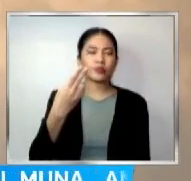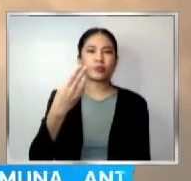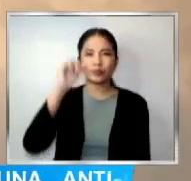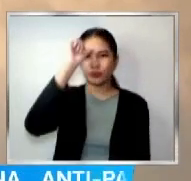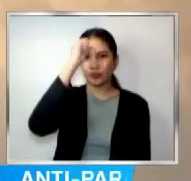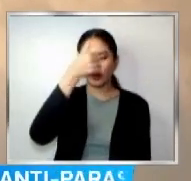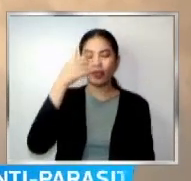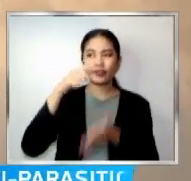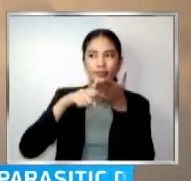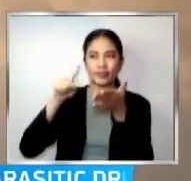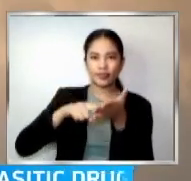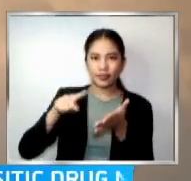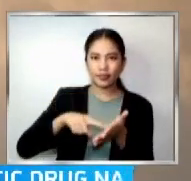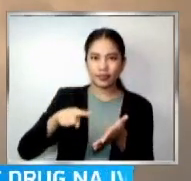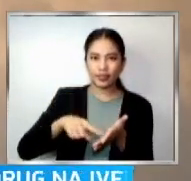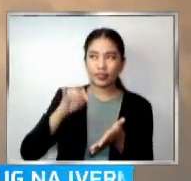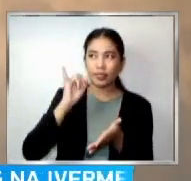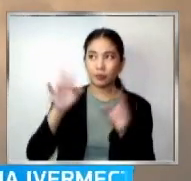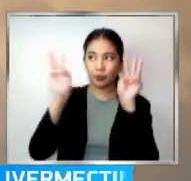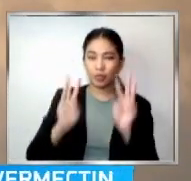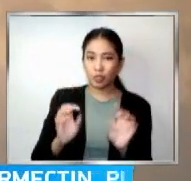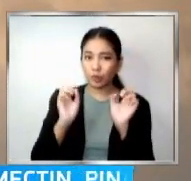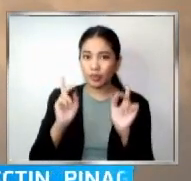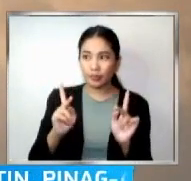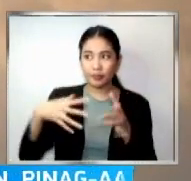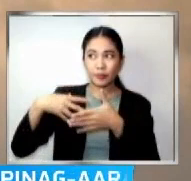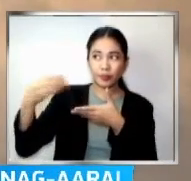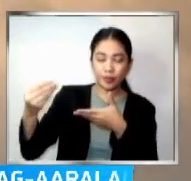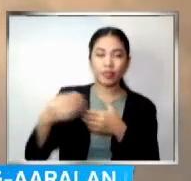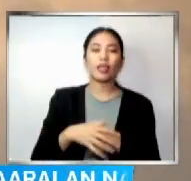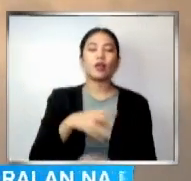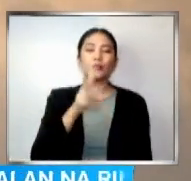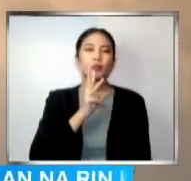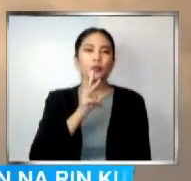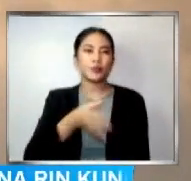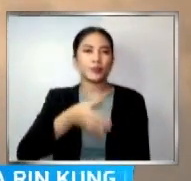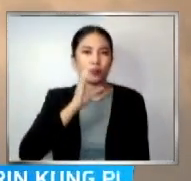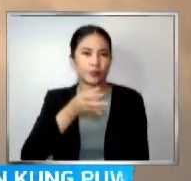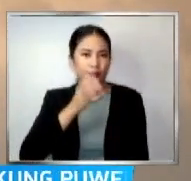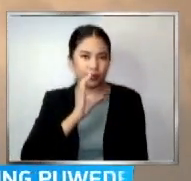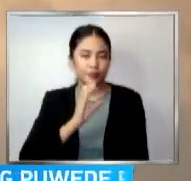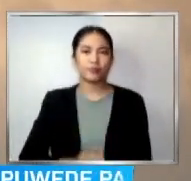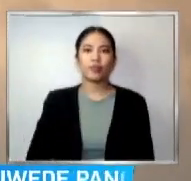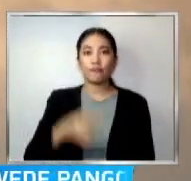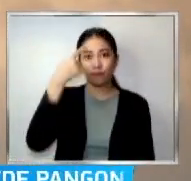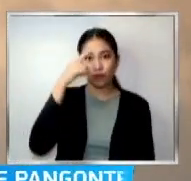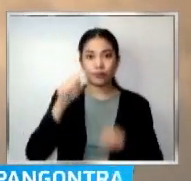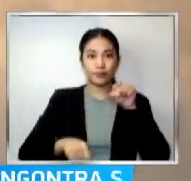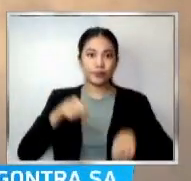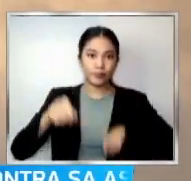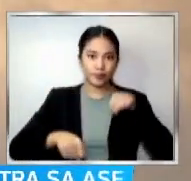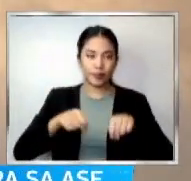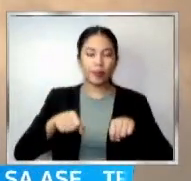bago lumabas. Magbaon po at dalasan ang pag-inom ng tubig. At para po dun sa mga siklista, magsuot syempre ng tamang gear